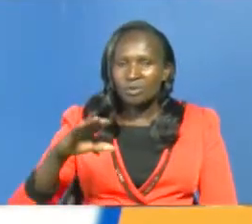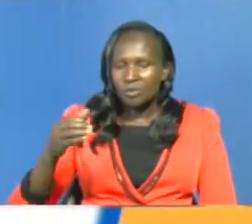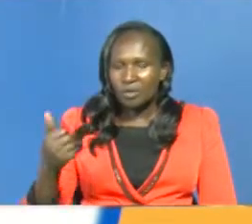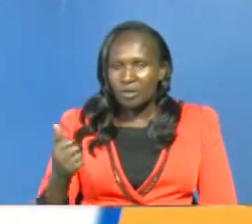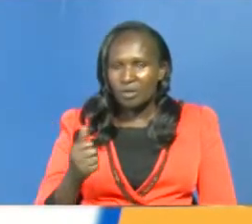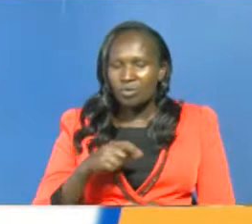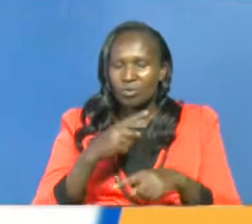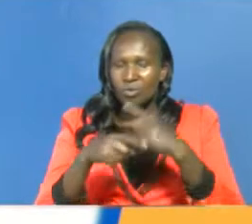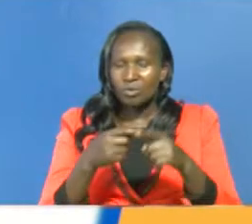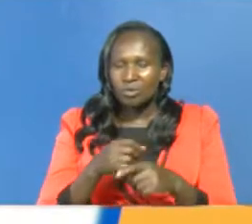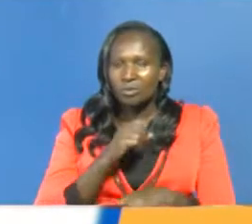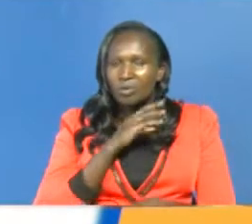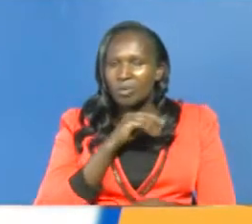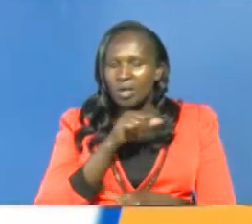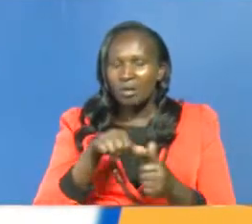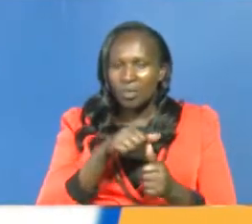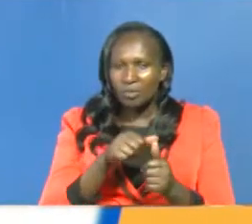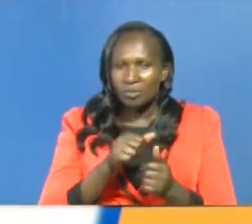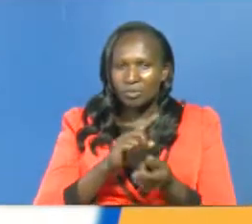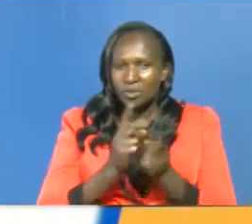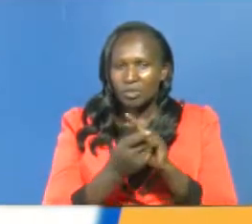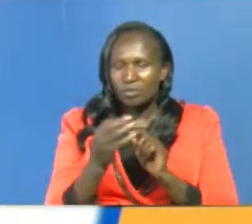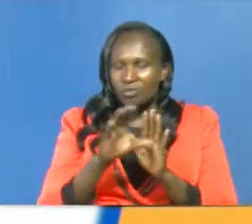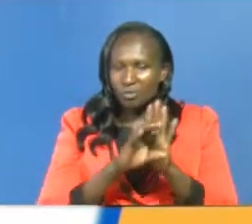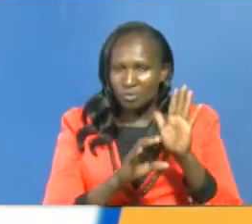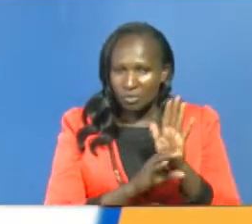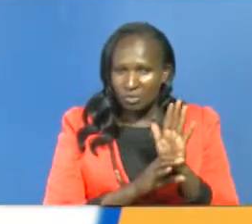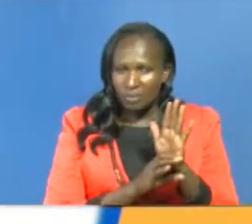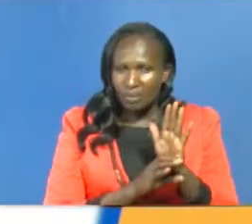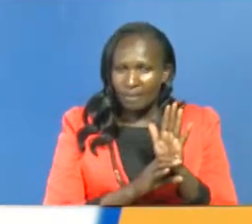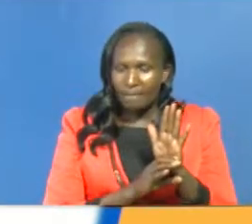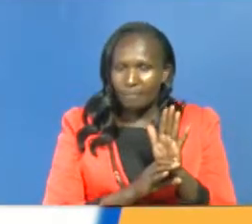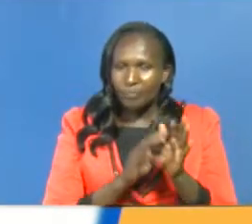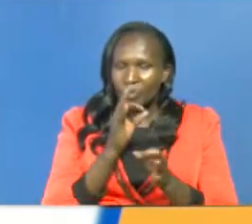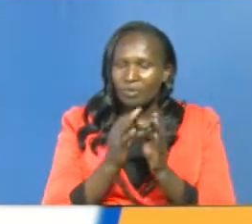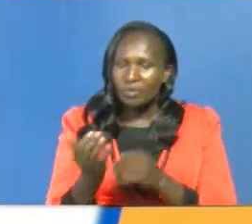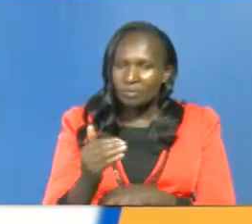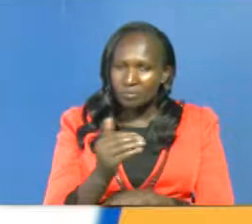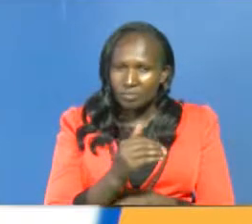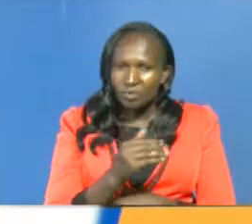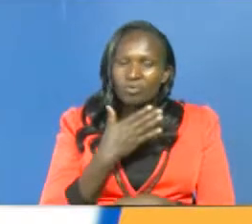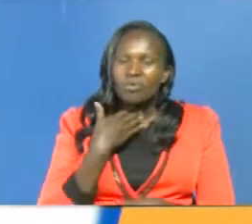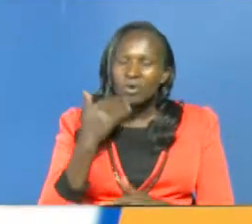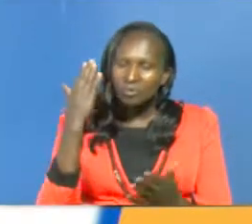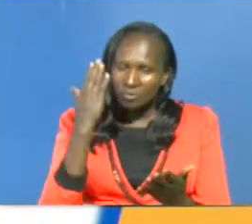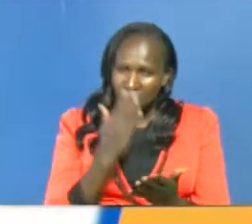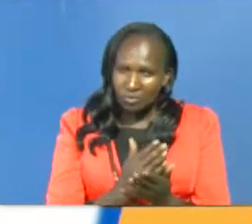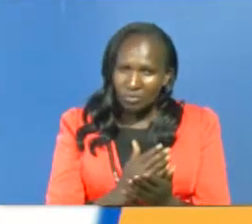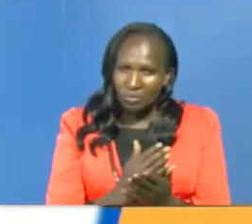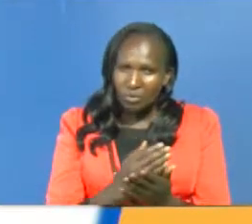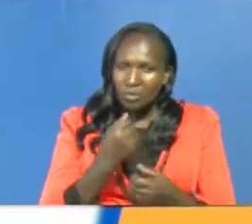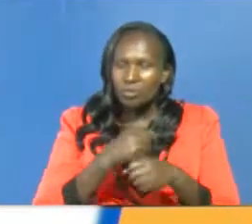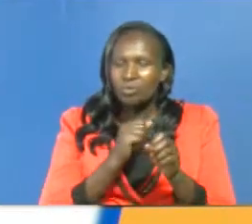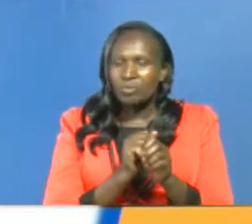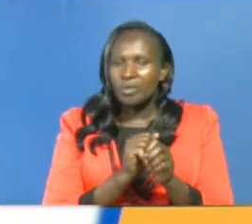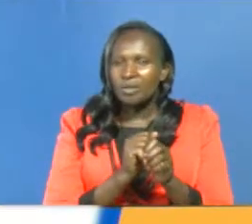kupinga hatua ya kufanya marekebisho ya katiba. Kama ni referendum unataka ya ukweli, tufanya referendum kwa